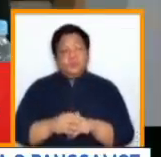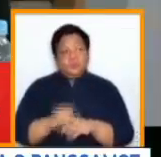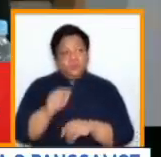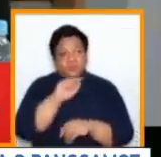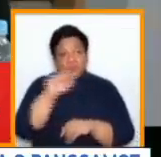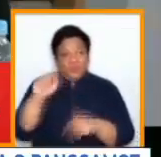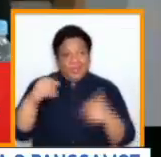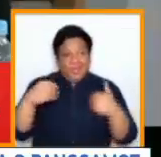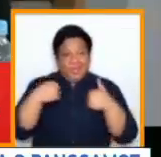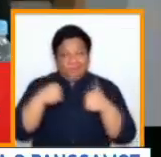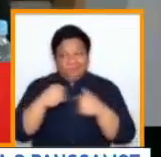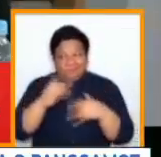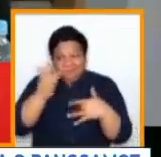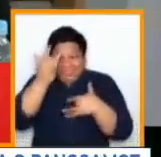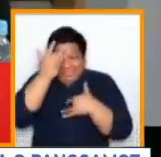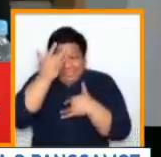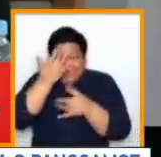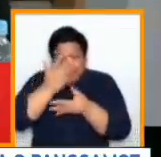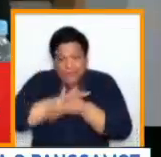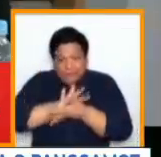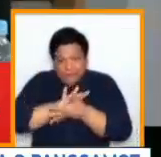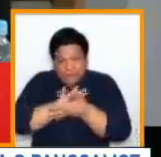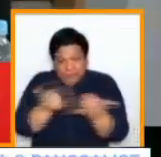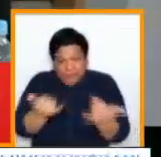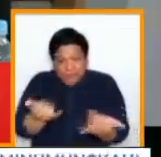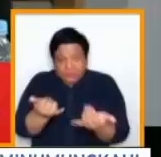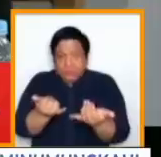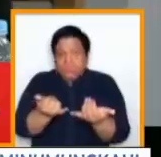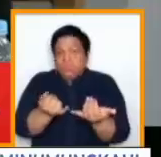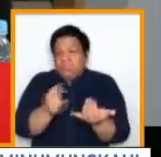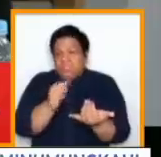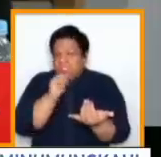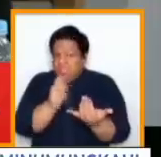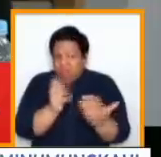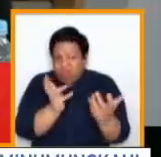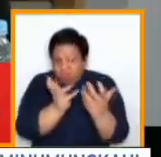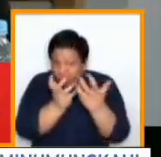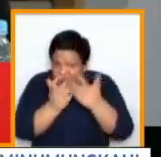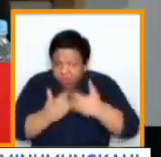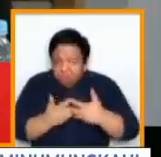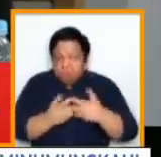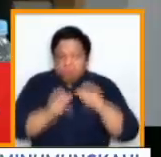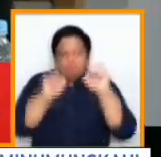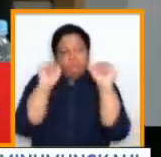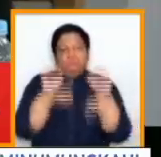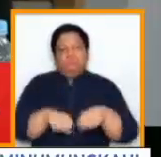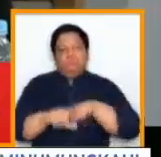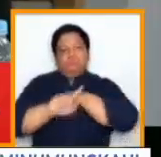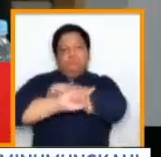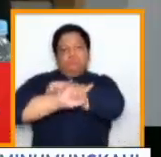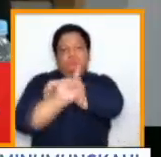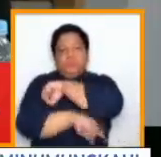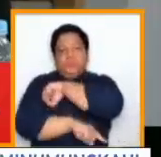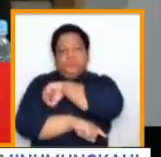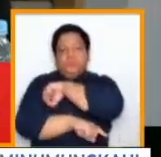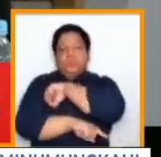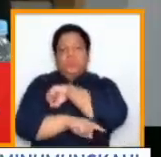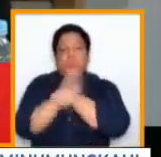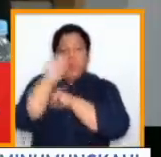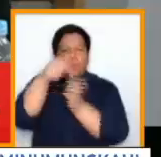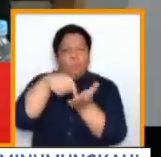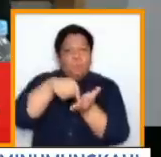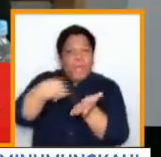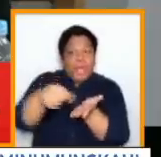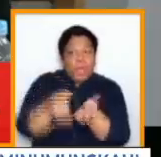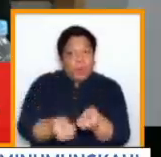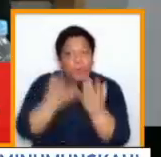na pandemic at hindi sila mag-cooperate, ay pa pwede silang maparusahan. Magmulta hanggang